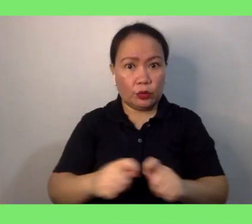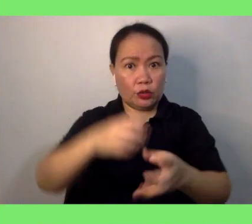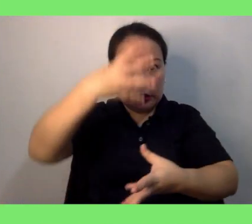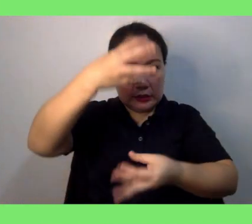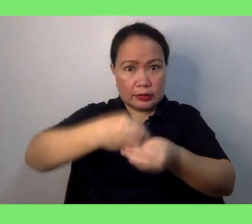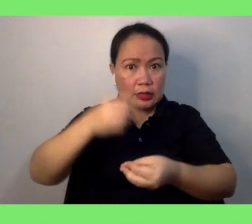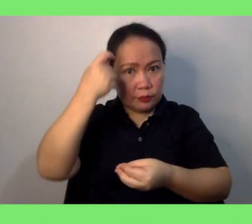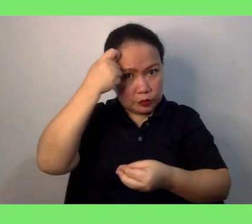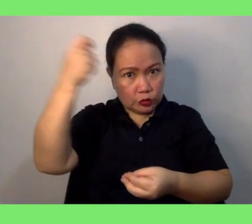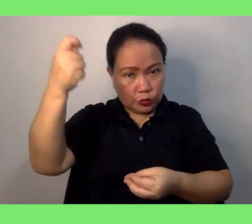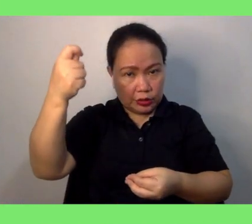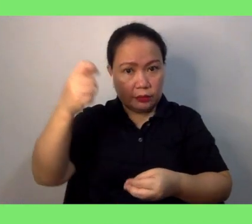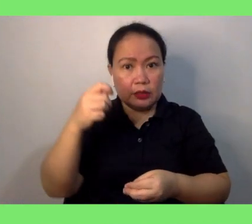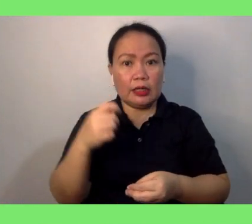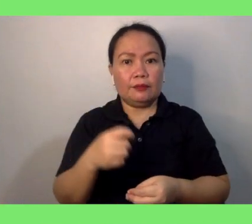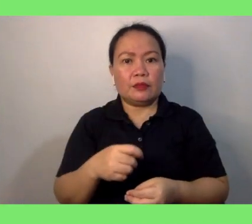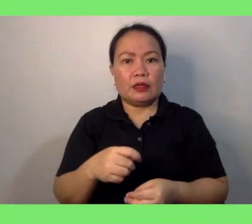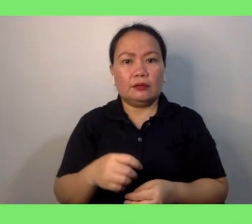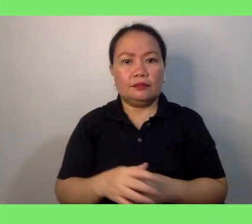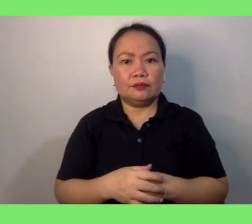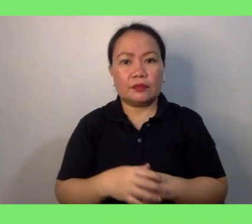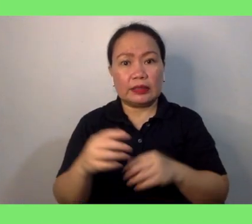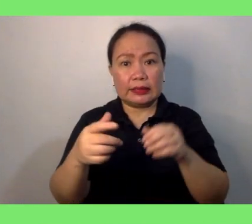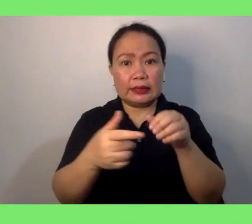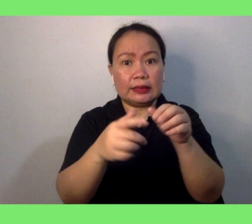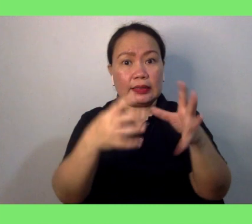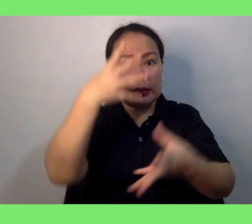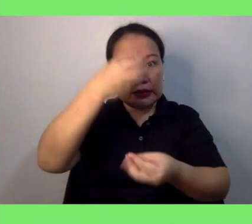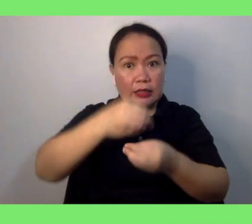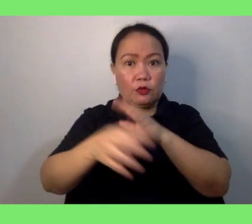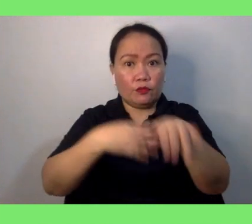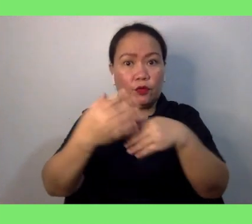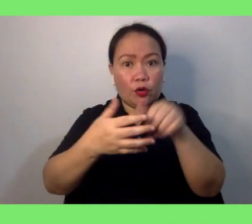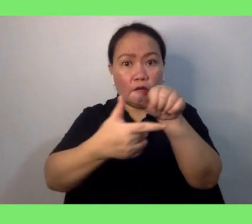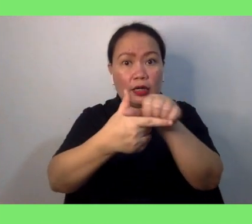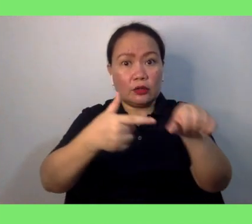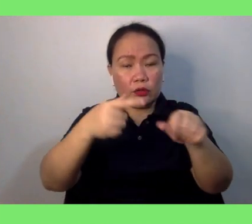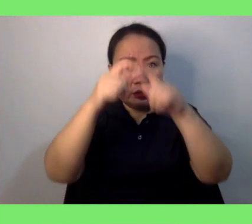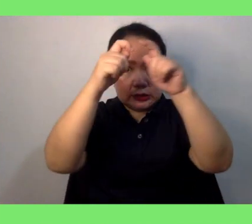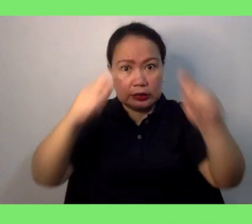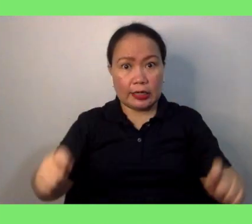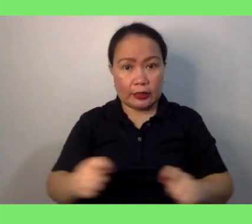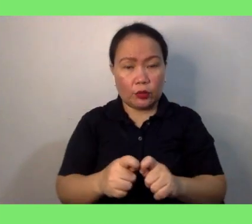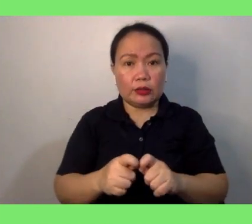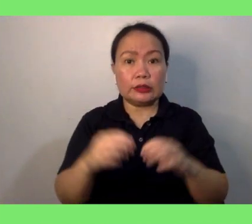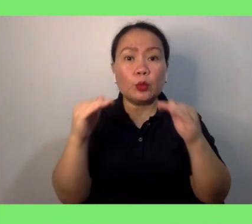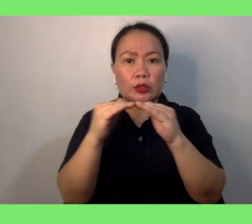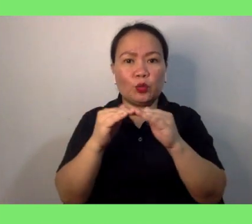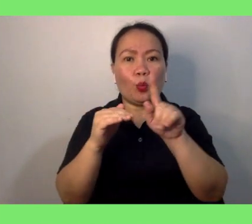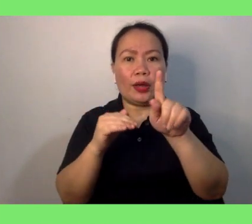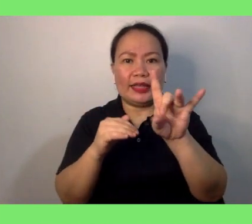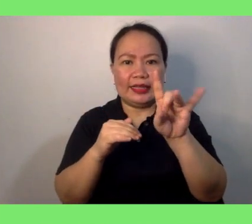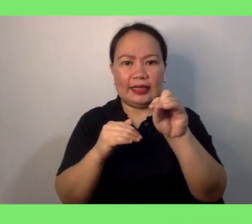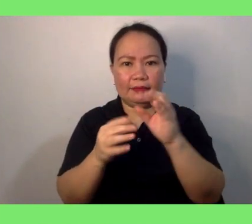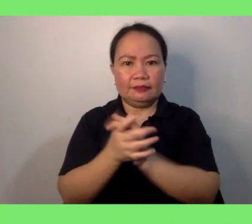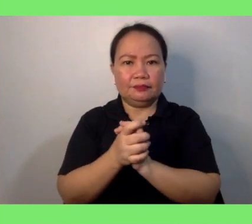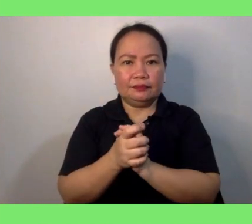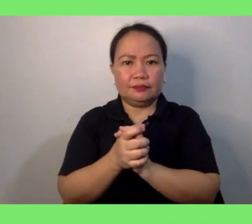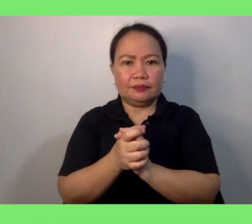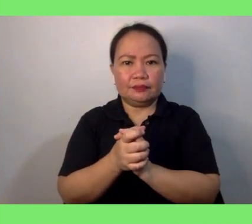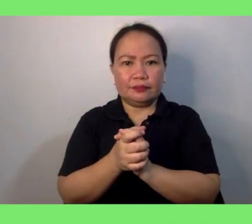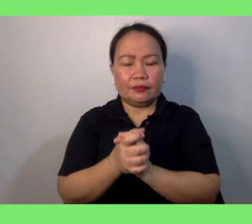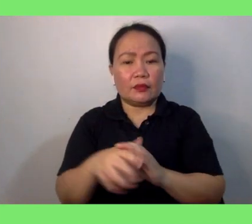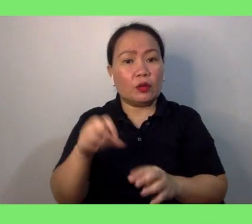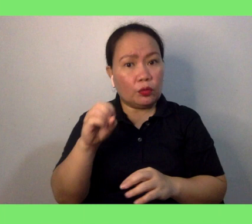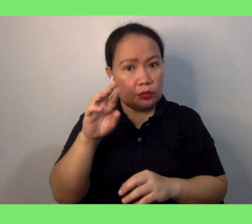theorem, itong linear pair, or itong alternate interior angles. Okay? Or pwede rin ito,